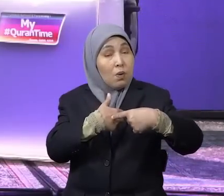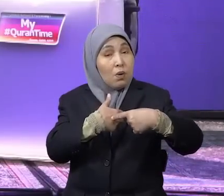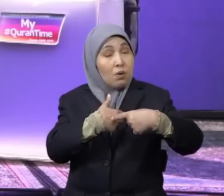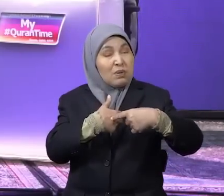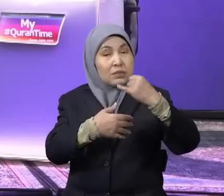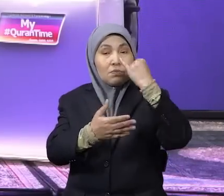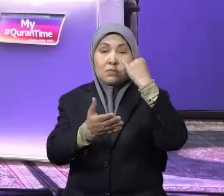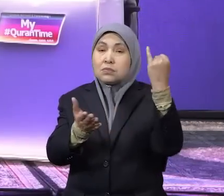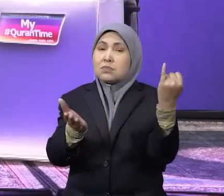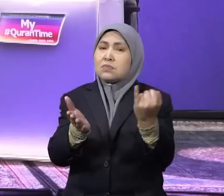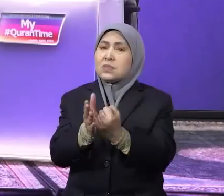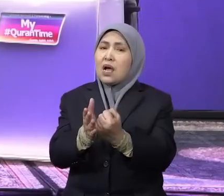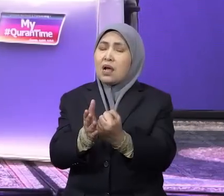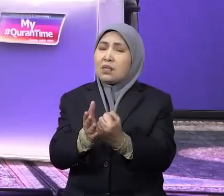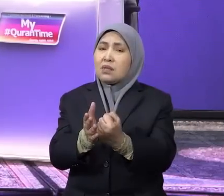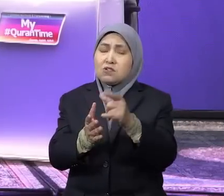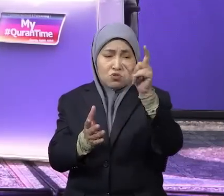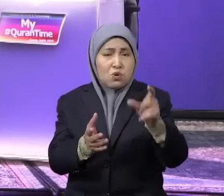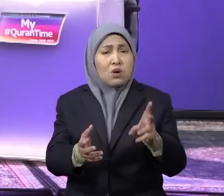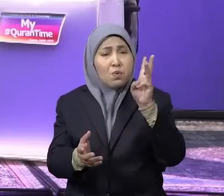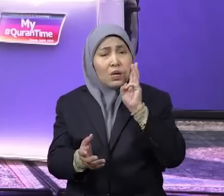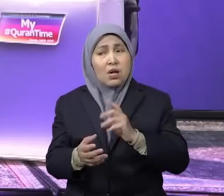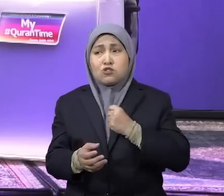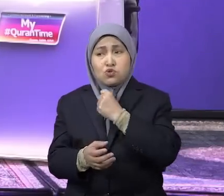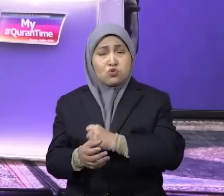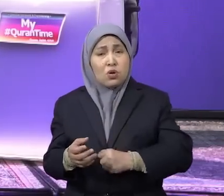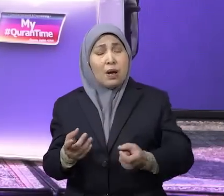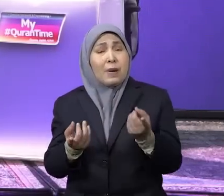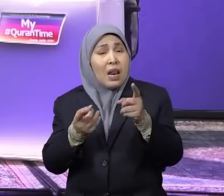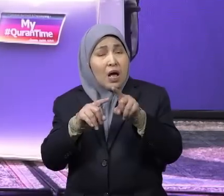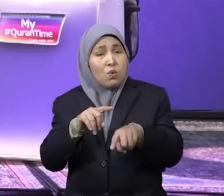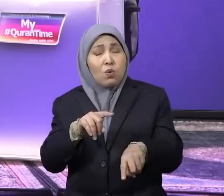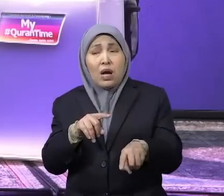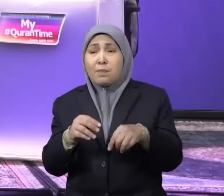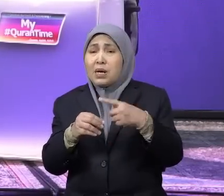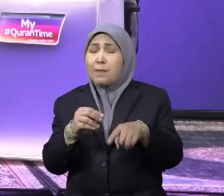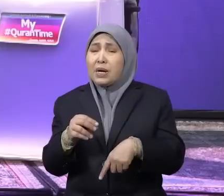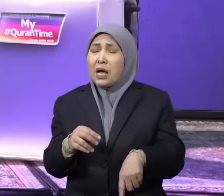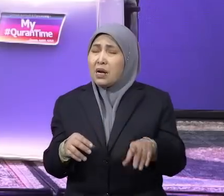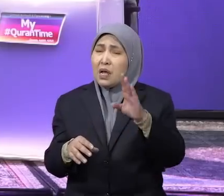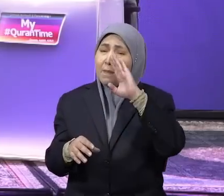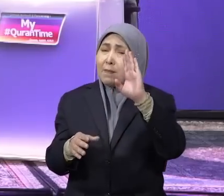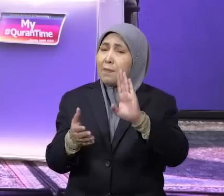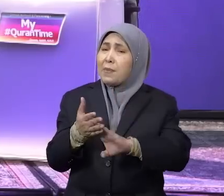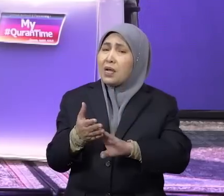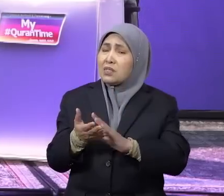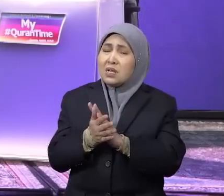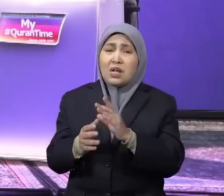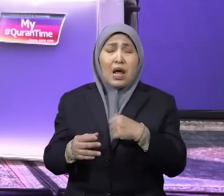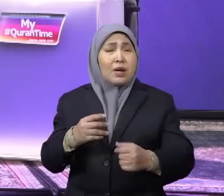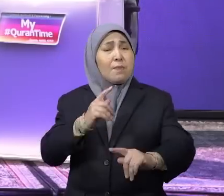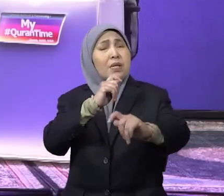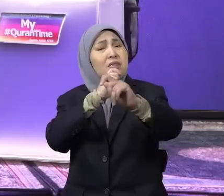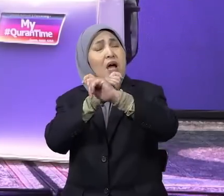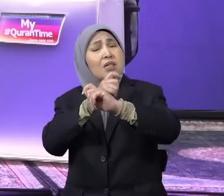yang jahat. Dituduh sebagai seorang wanita yang minta maaf, orang kata melakukan perkara-perkara yang sombong. Lalu kalau